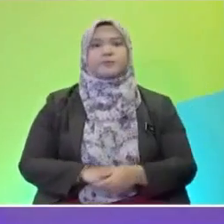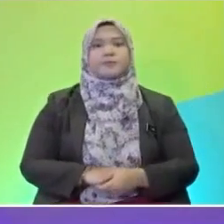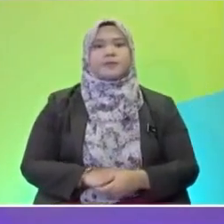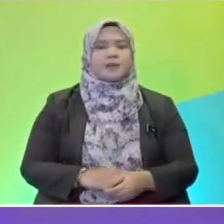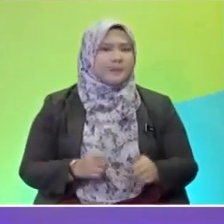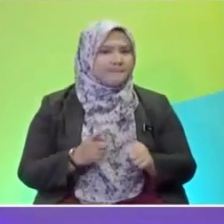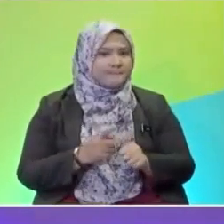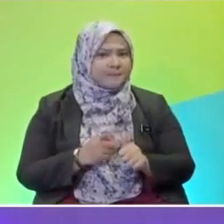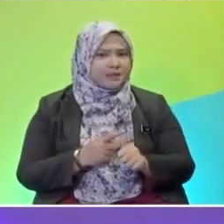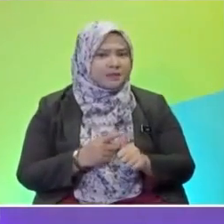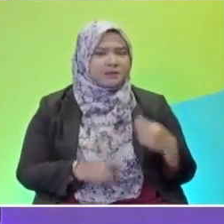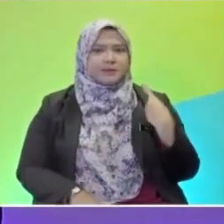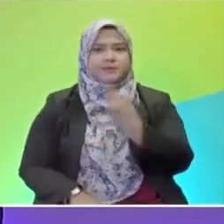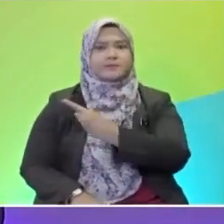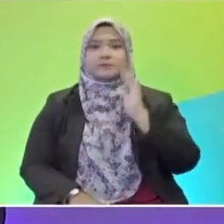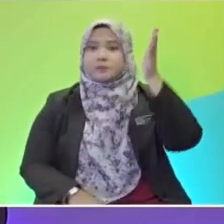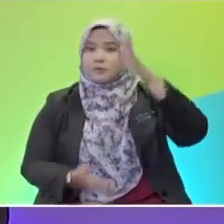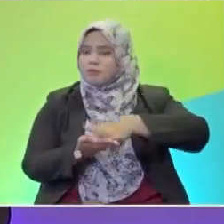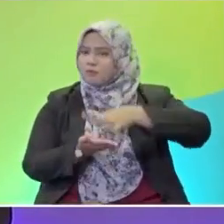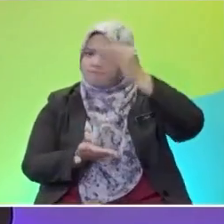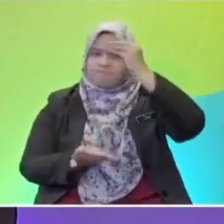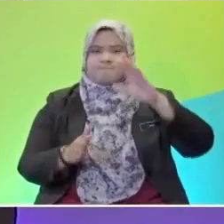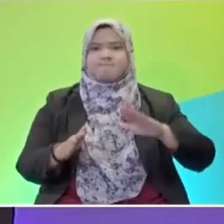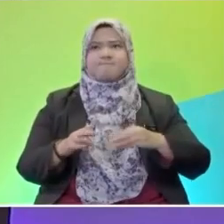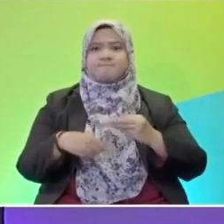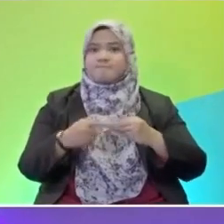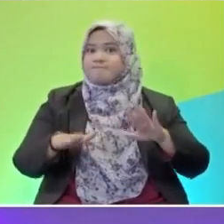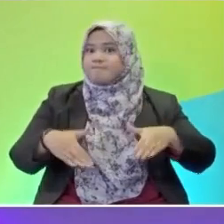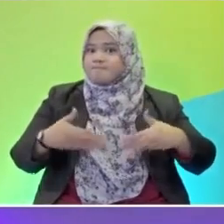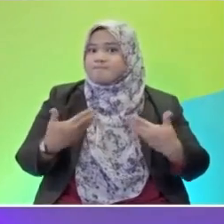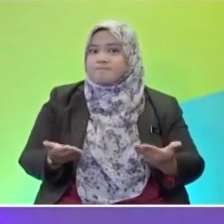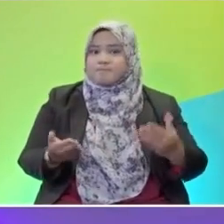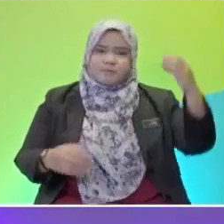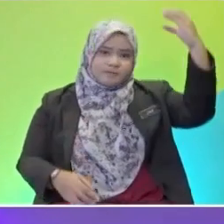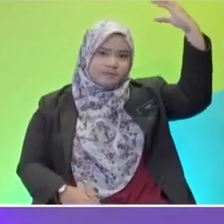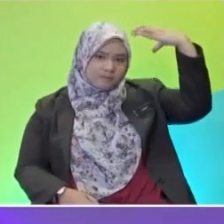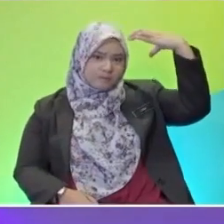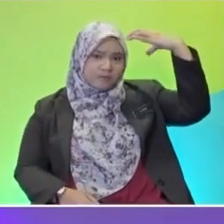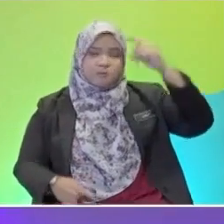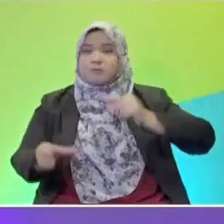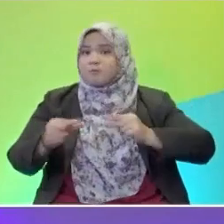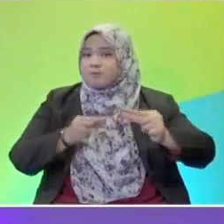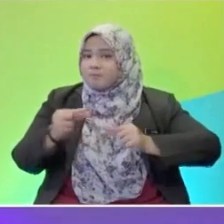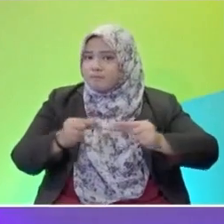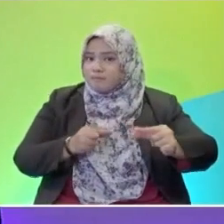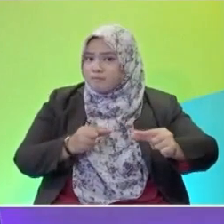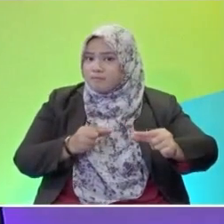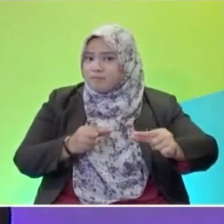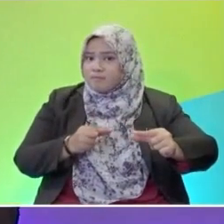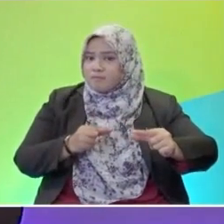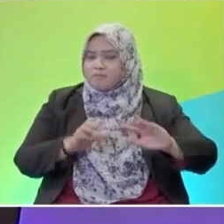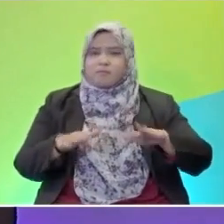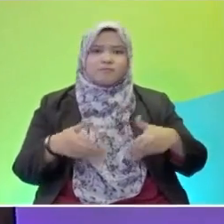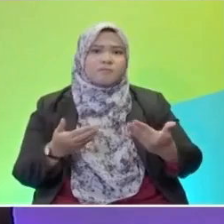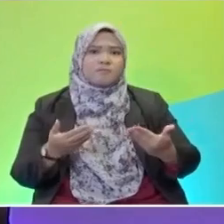Bagaimana cahaya itu bergerak Bagaimana cahaya itu bergerak kita akan jalankan